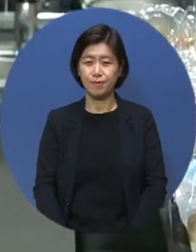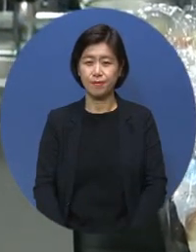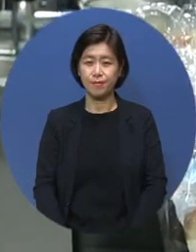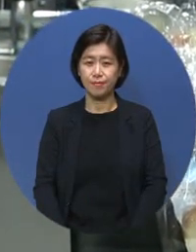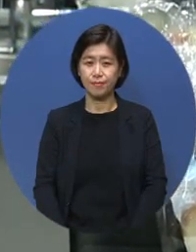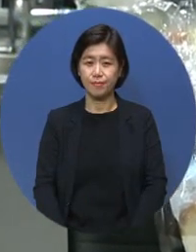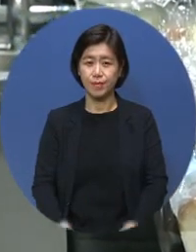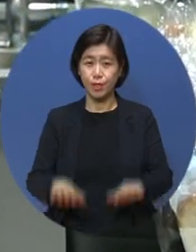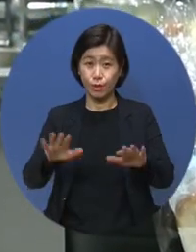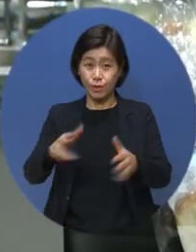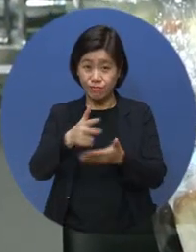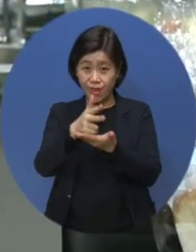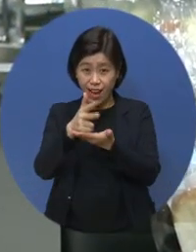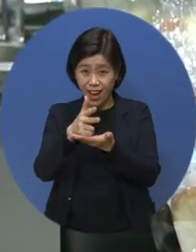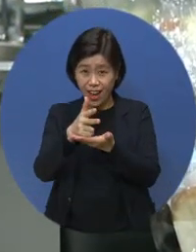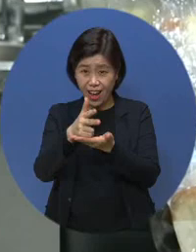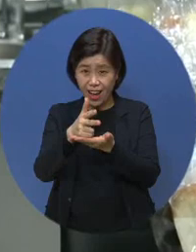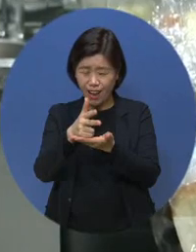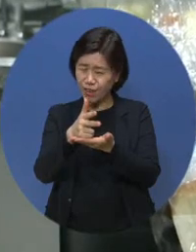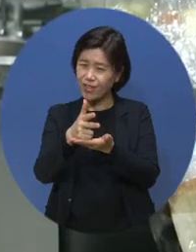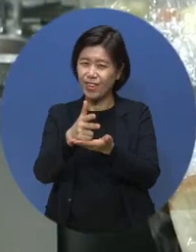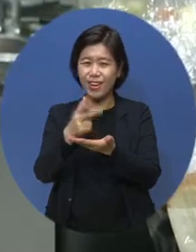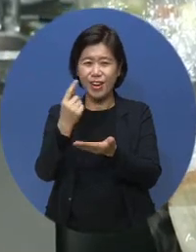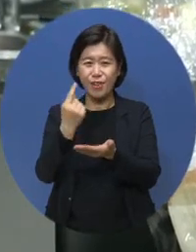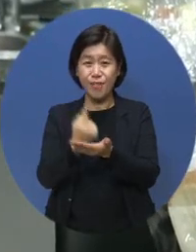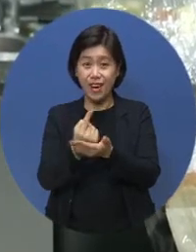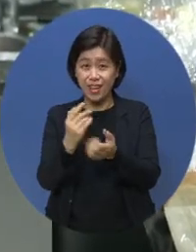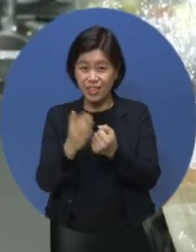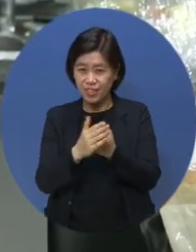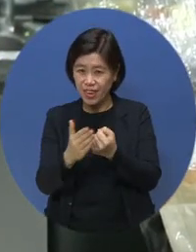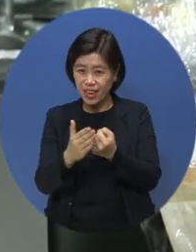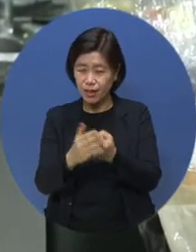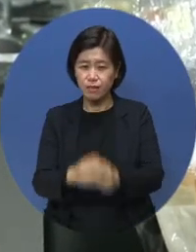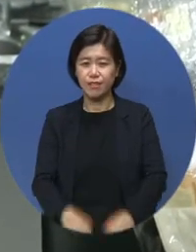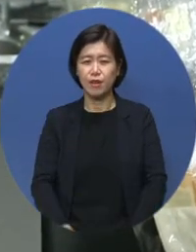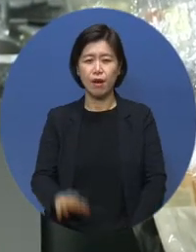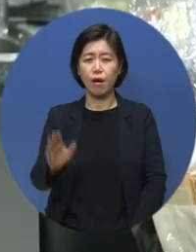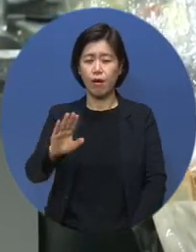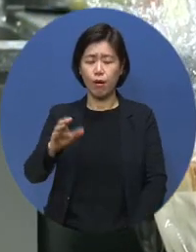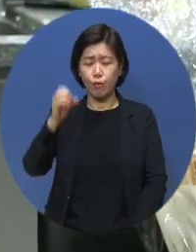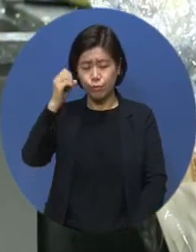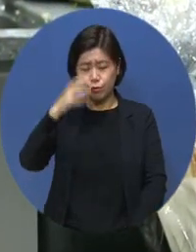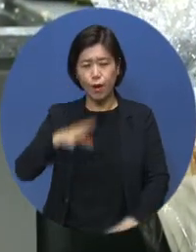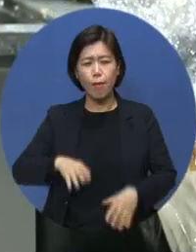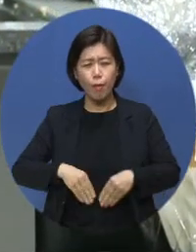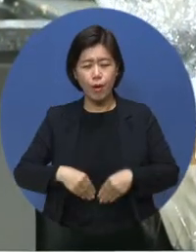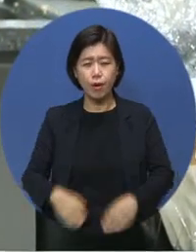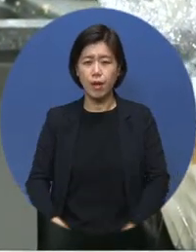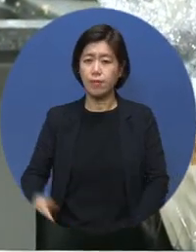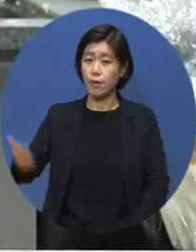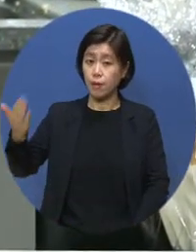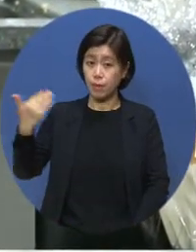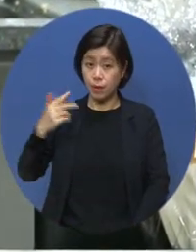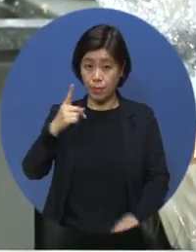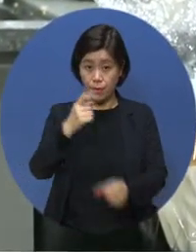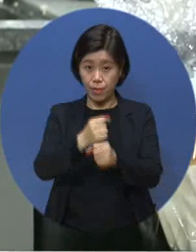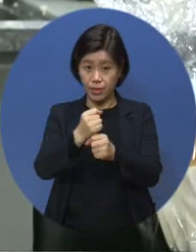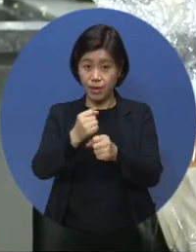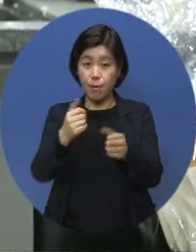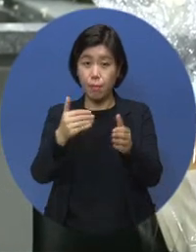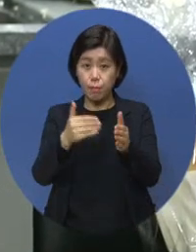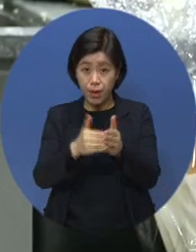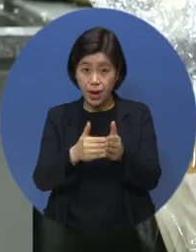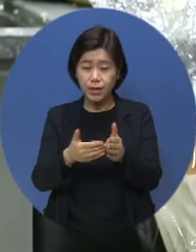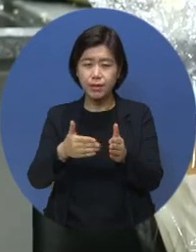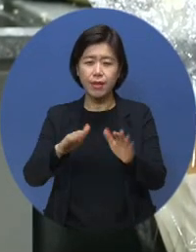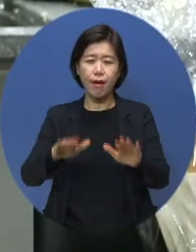근데 촬영을 할 수 있는 거예요 어 아예 그냥 되고 바싹 양념이 한번 해 먹고 다시 다 있었어요 사람이